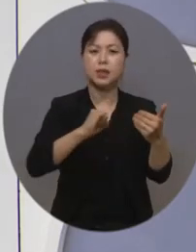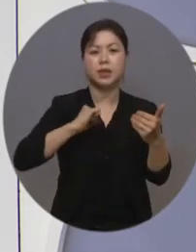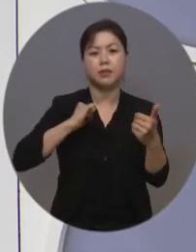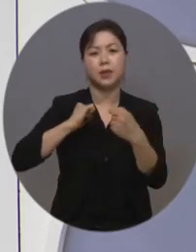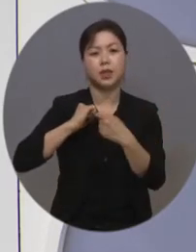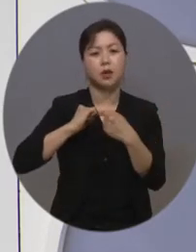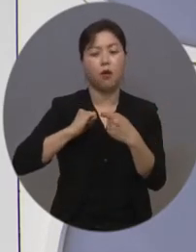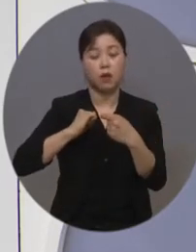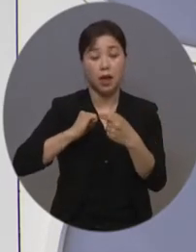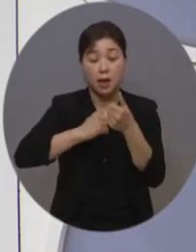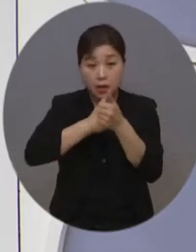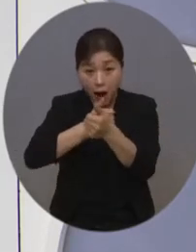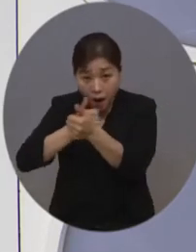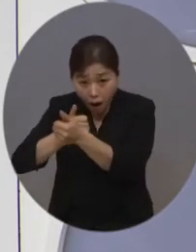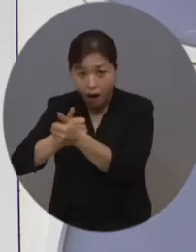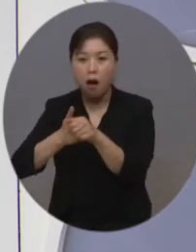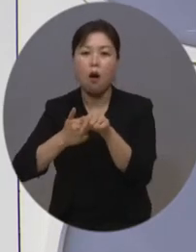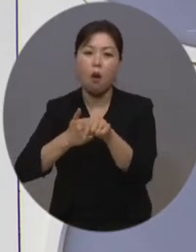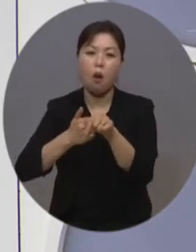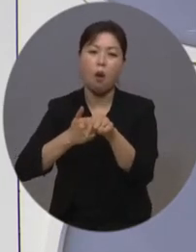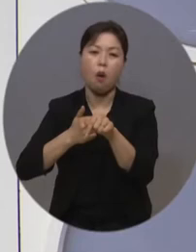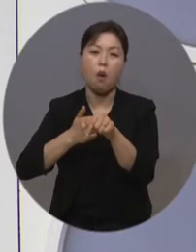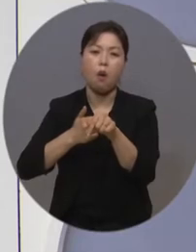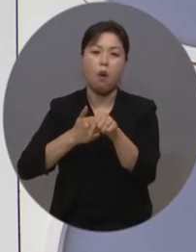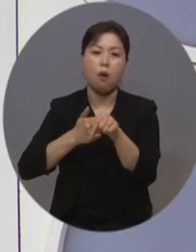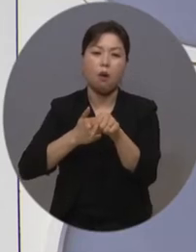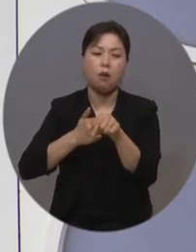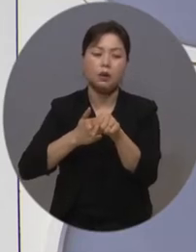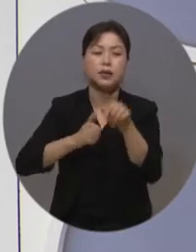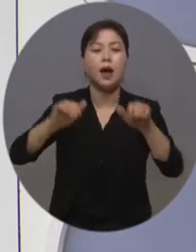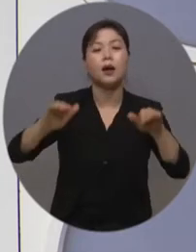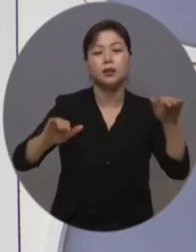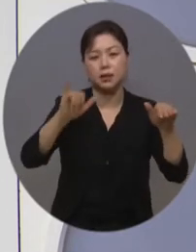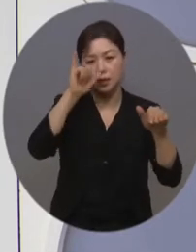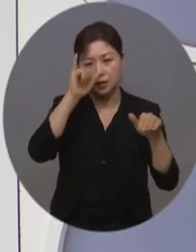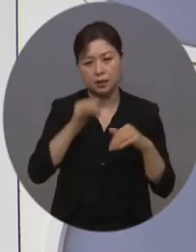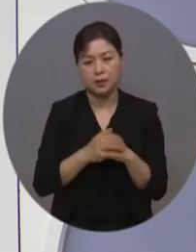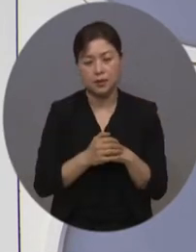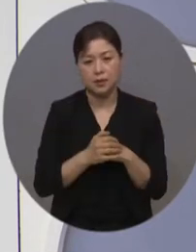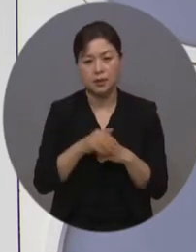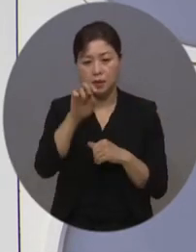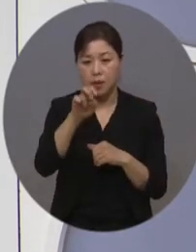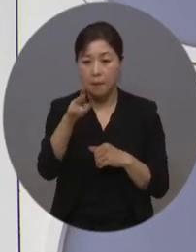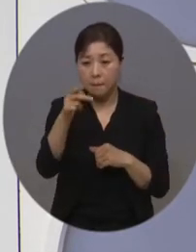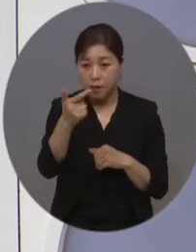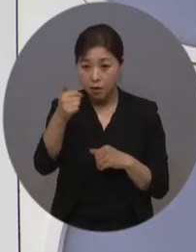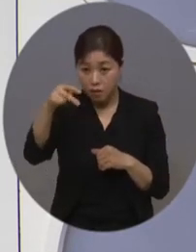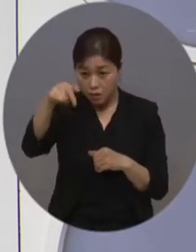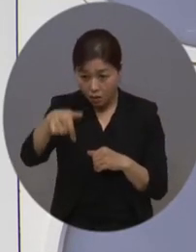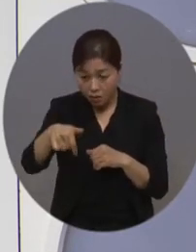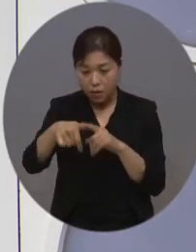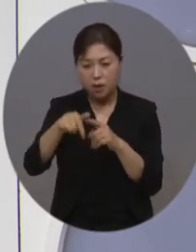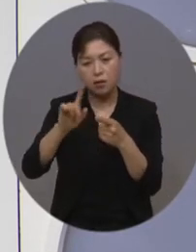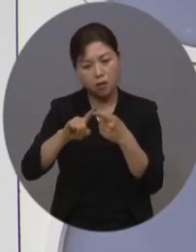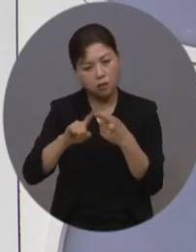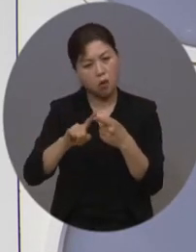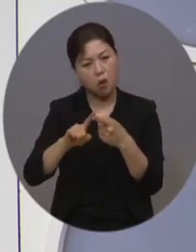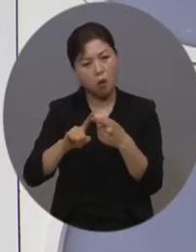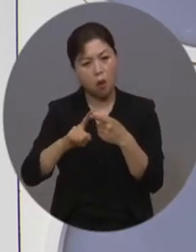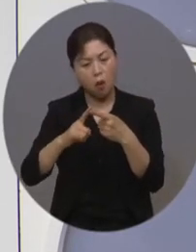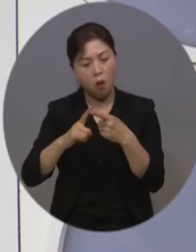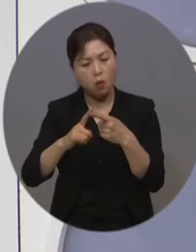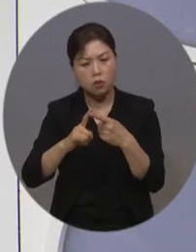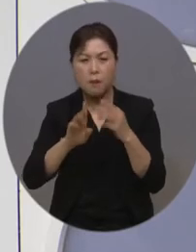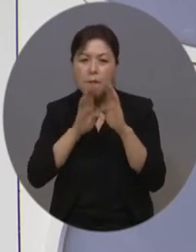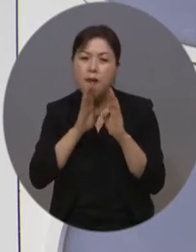그래서 이 면역에 관한하는 우리가 좀 혁명적인 생각을 좀 가져야 되겠다. 그래서 저는 지금도